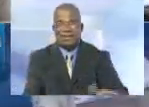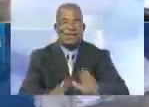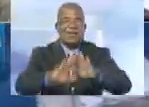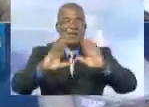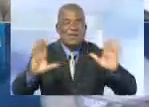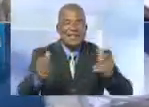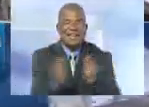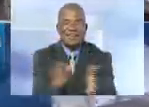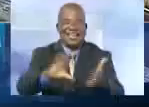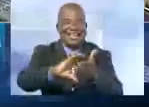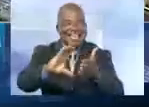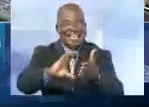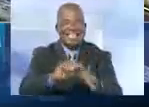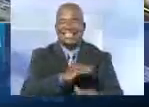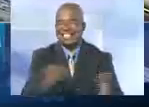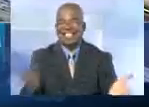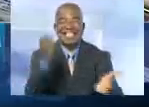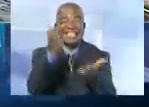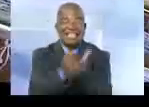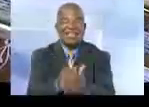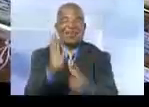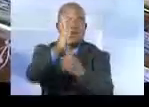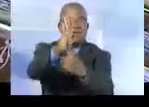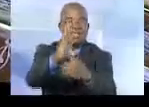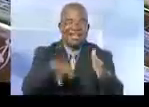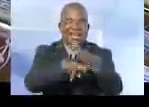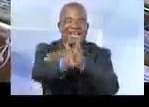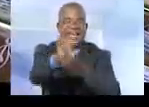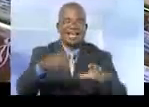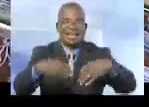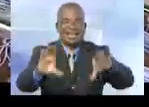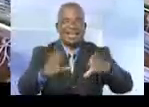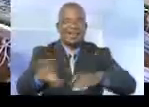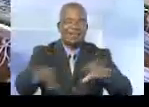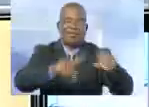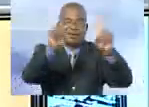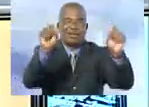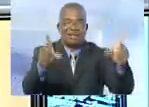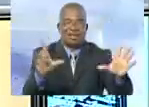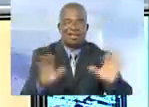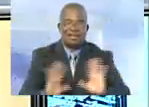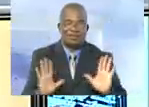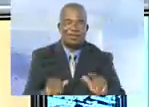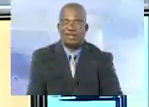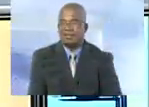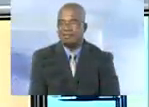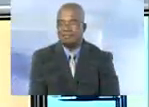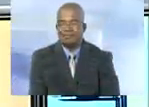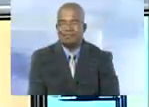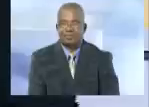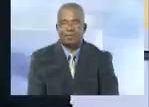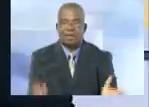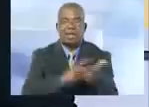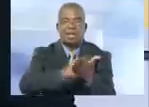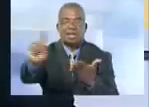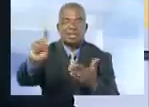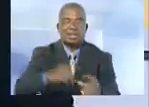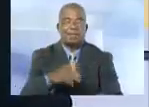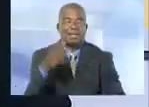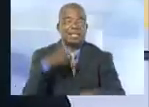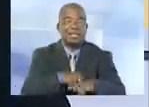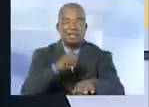composer aux examens. Seule la carte d'identité scolaire unique est valable. Semaine difficile pour les populations